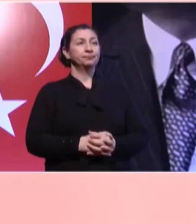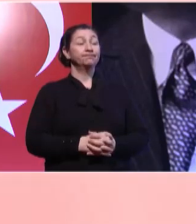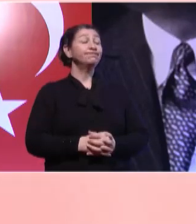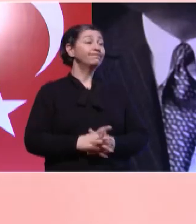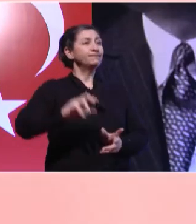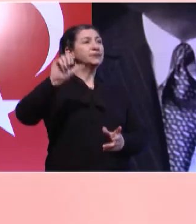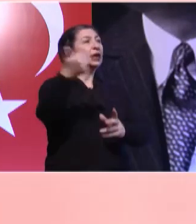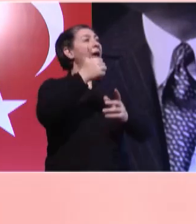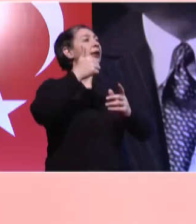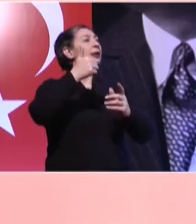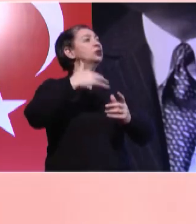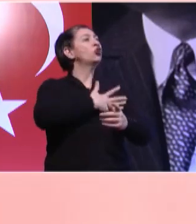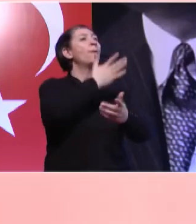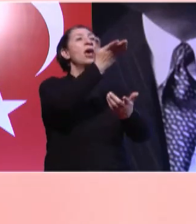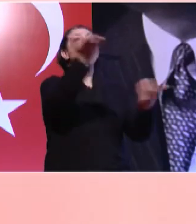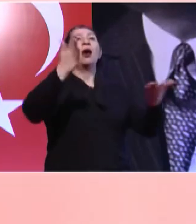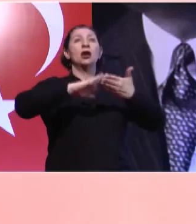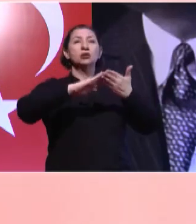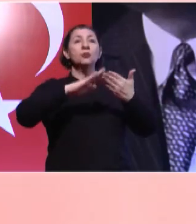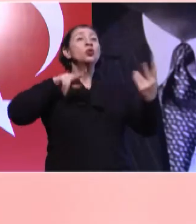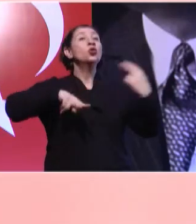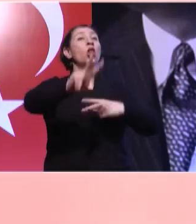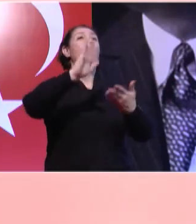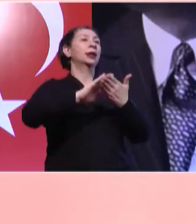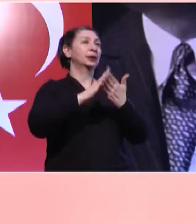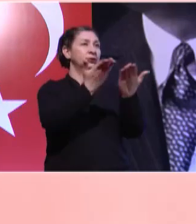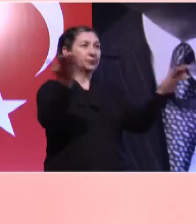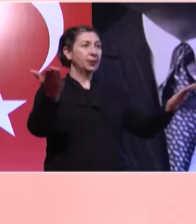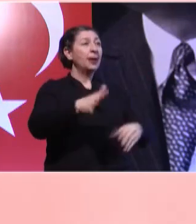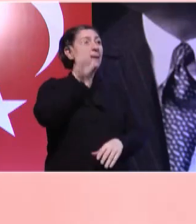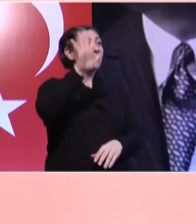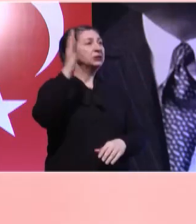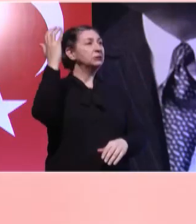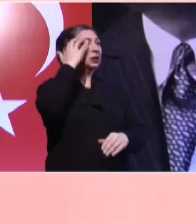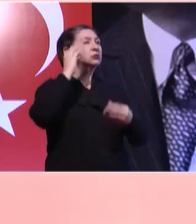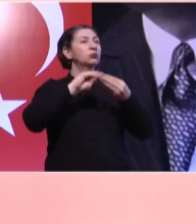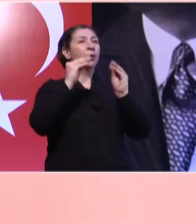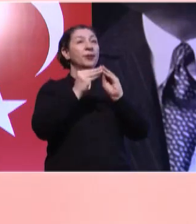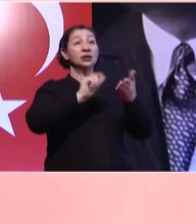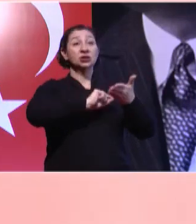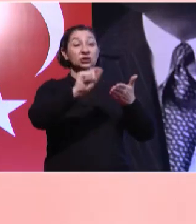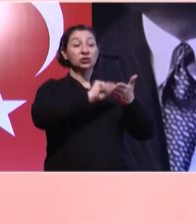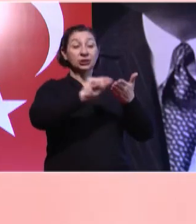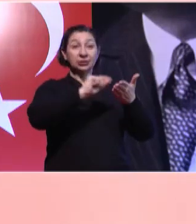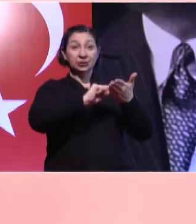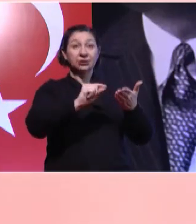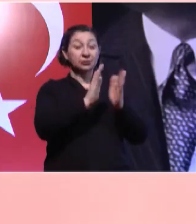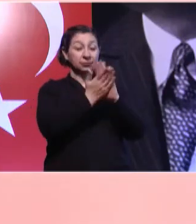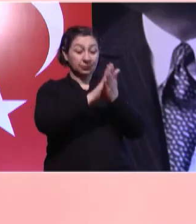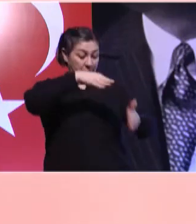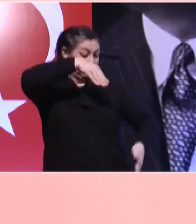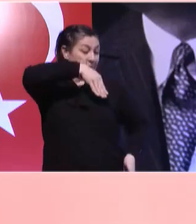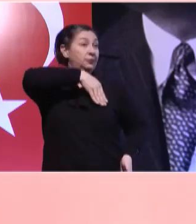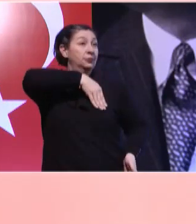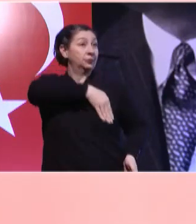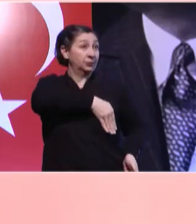Değerli partili arkadaşlarım, değerli yol arkadaşlarım. 5 temel sorunu yazacaksınız, cebinizin bir tarafında olacak.